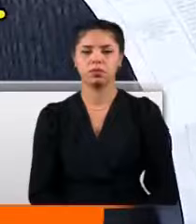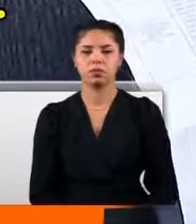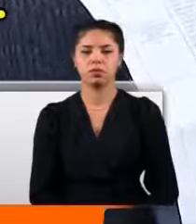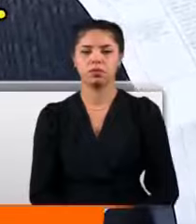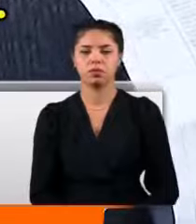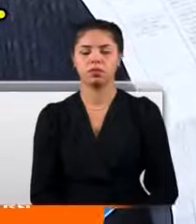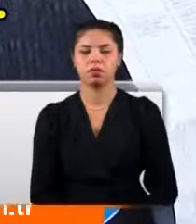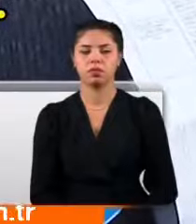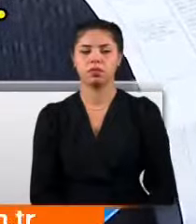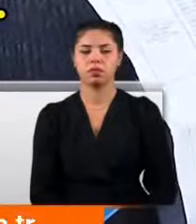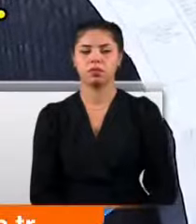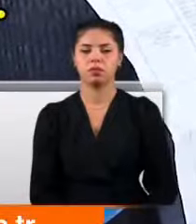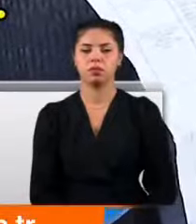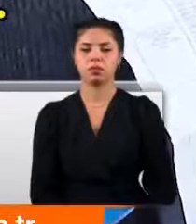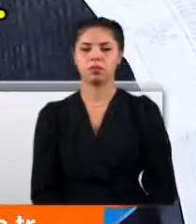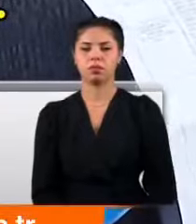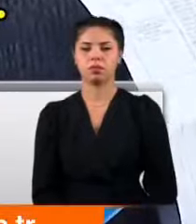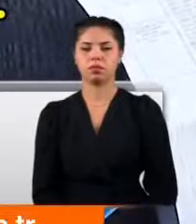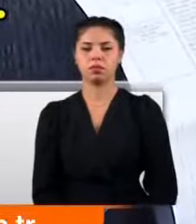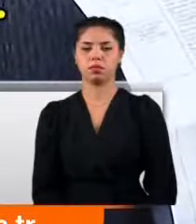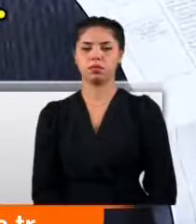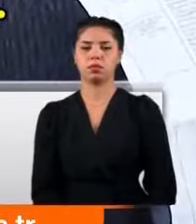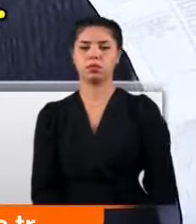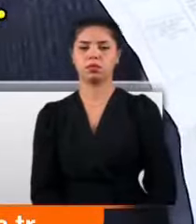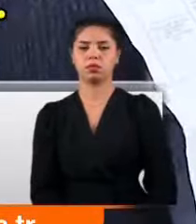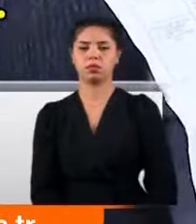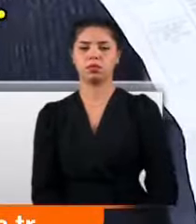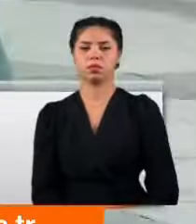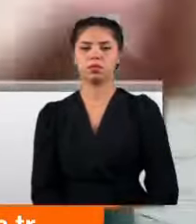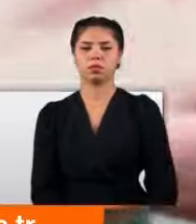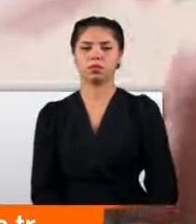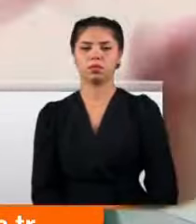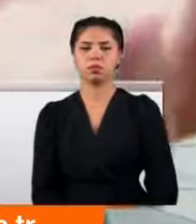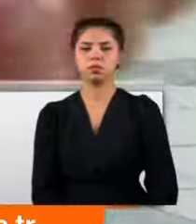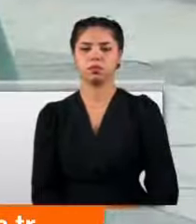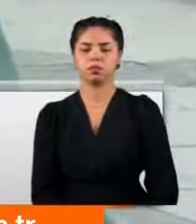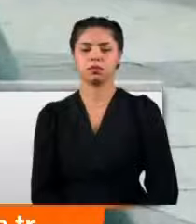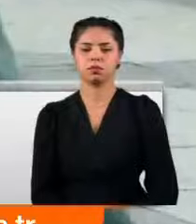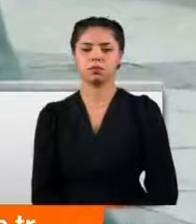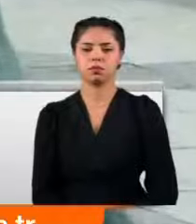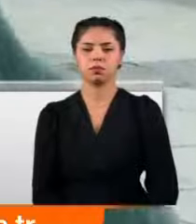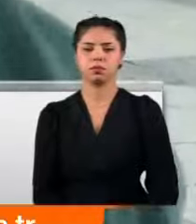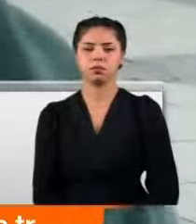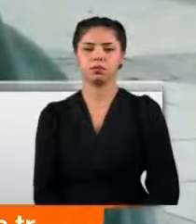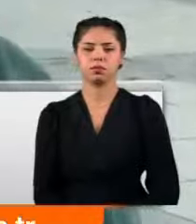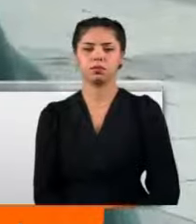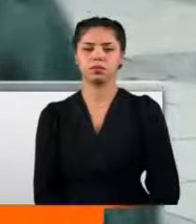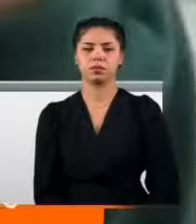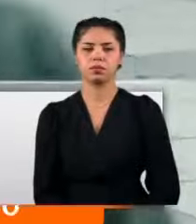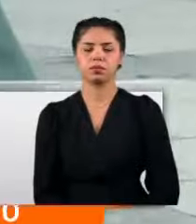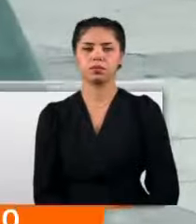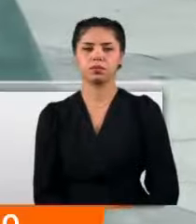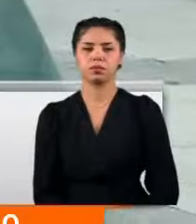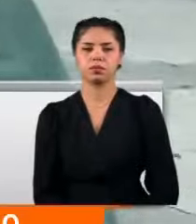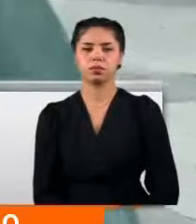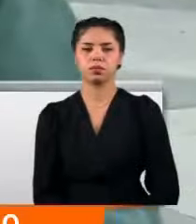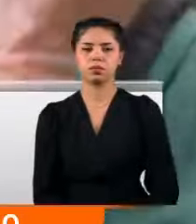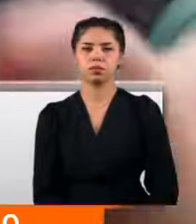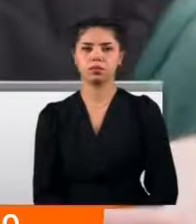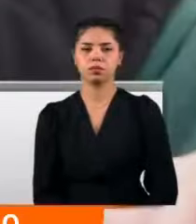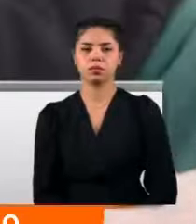projelerimiz hazır değil bahaneleriyle kandırmış bulunmaktadırlar nereye gitsek üstümüze kapılar böyle